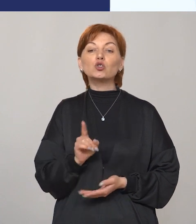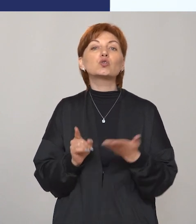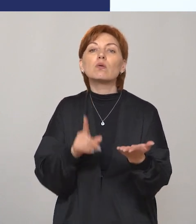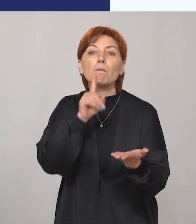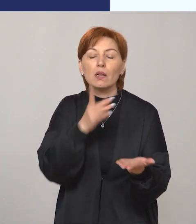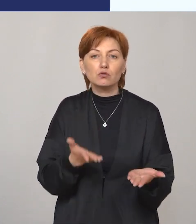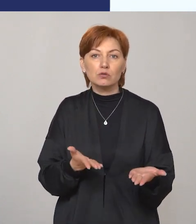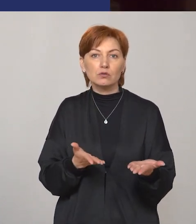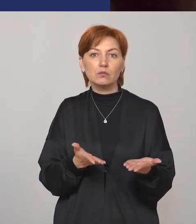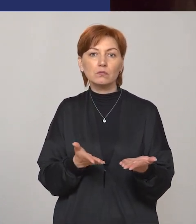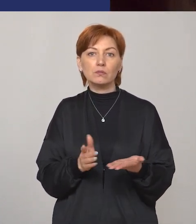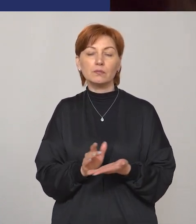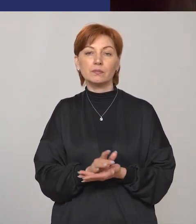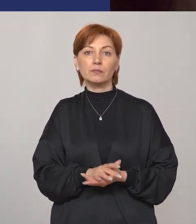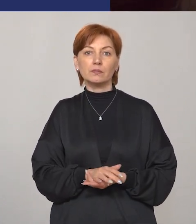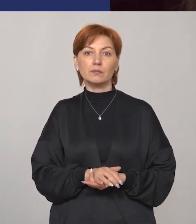Что ты молчишь?